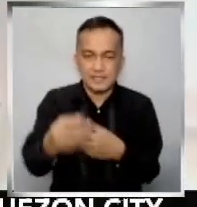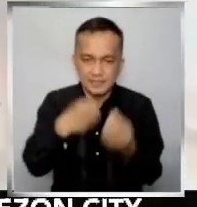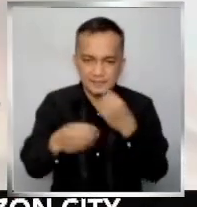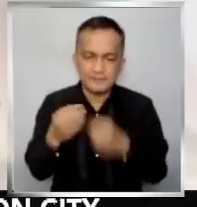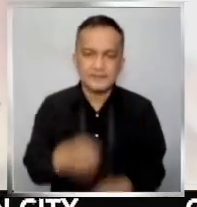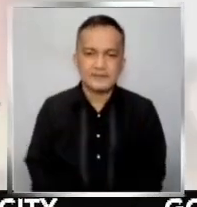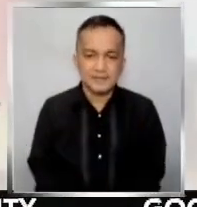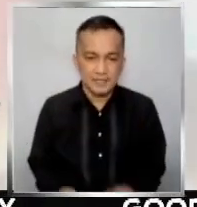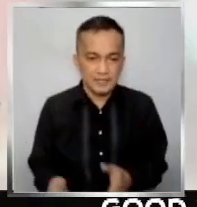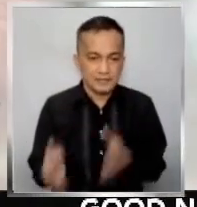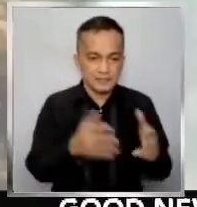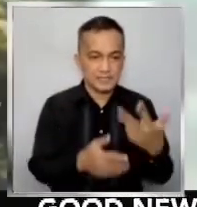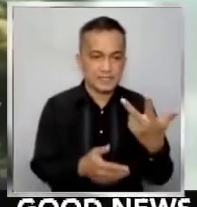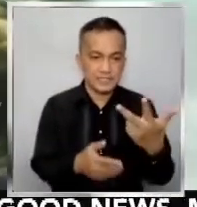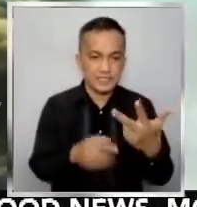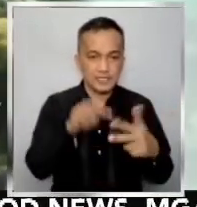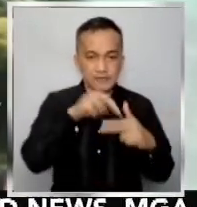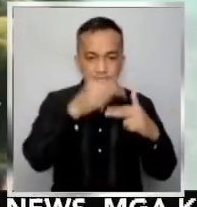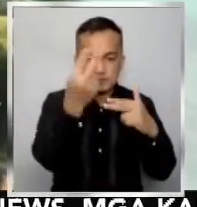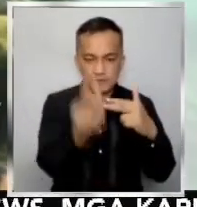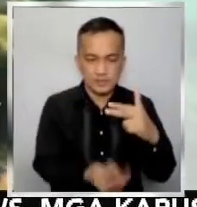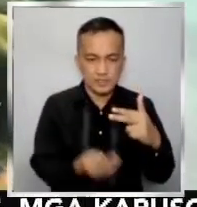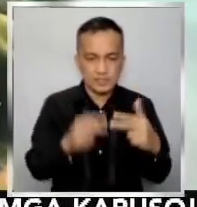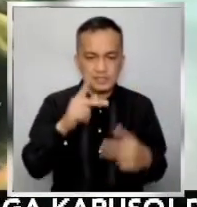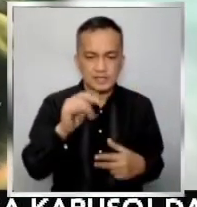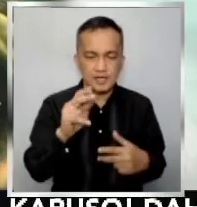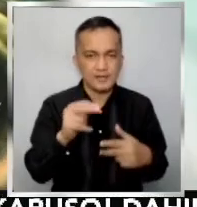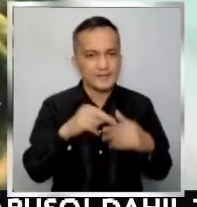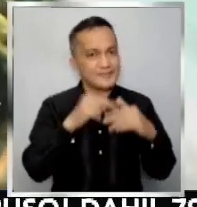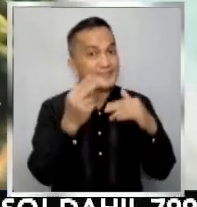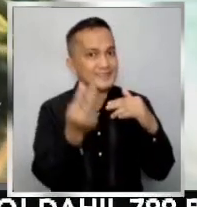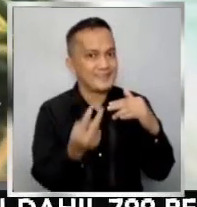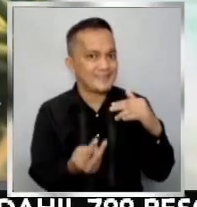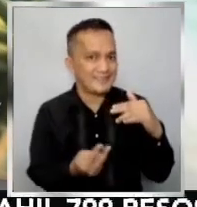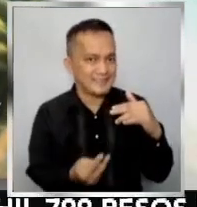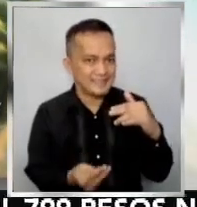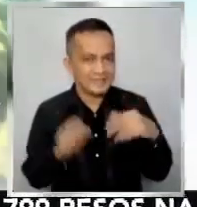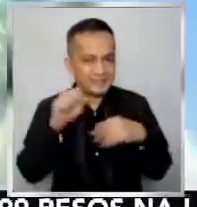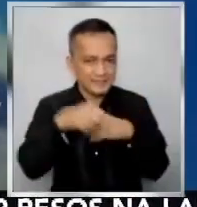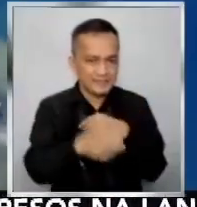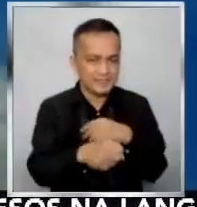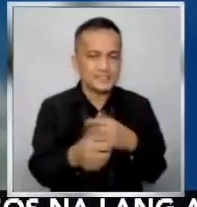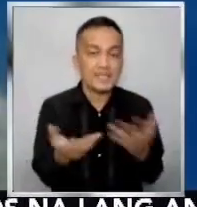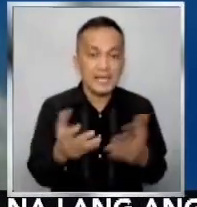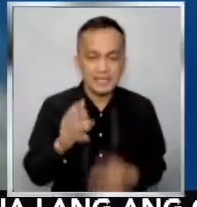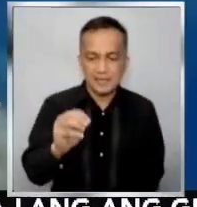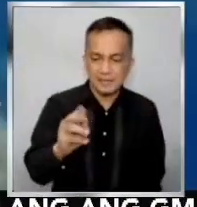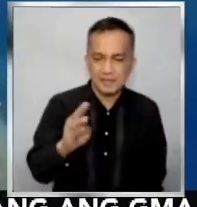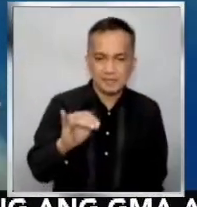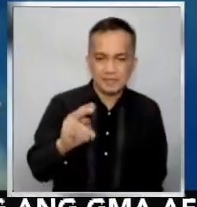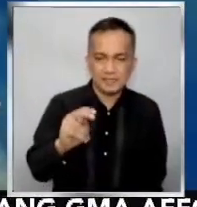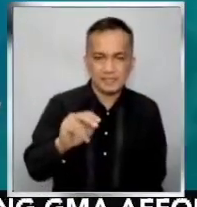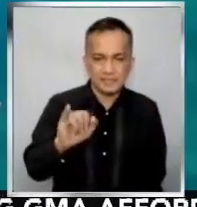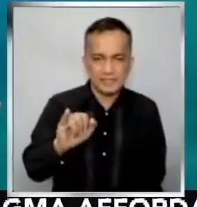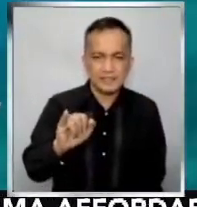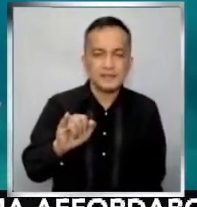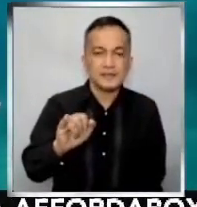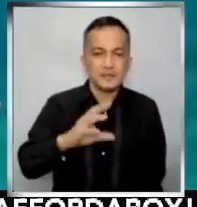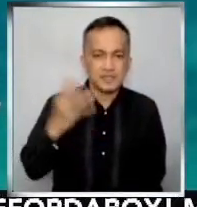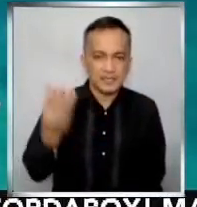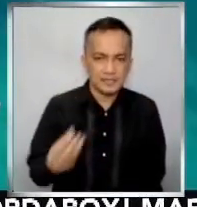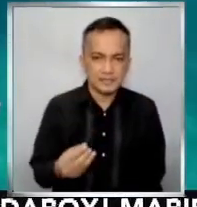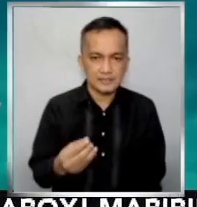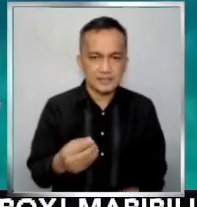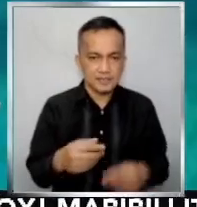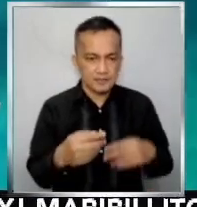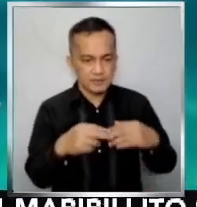na si Karen Fernandez, under the sea ang peg sa Mabini, Batangas. Sa free diving activities daw sila